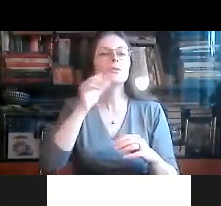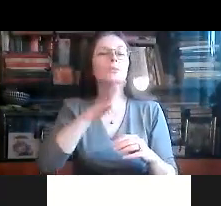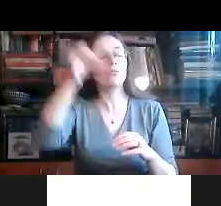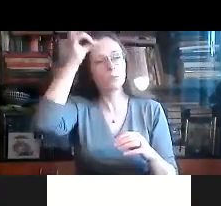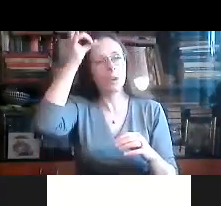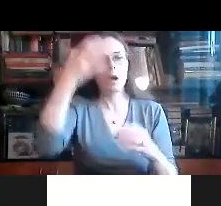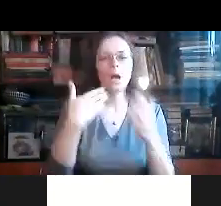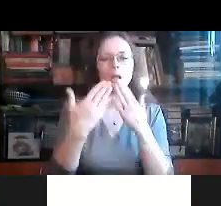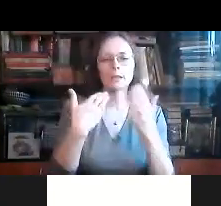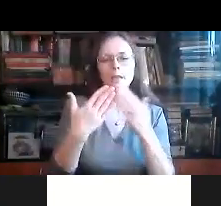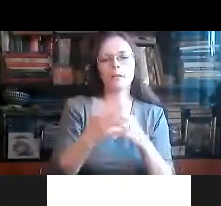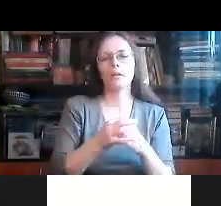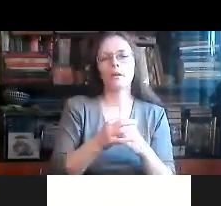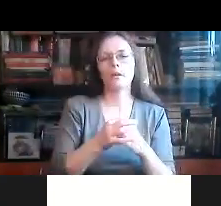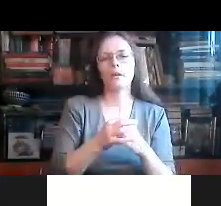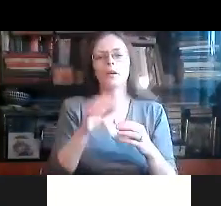вот такие сложные